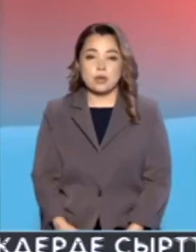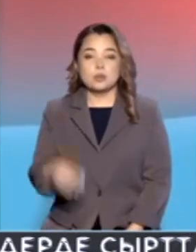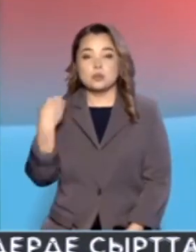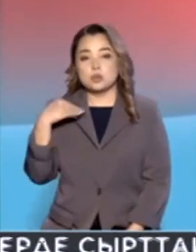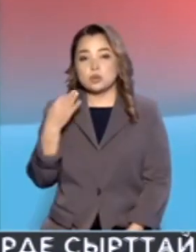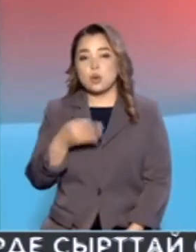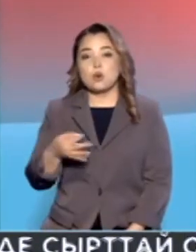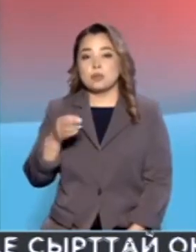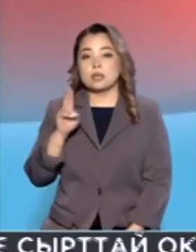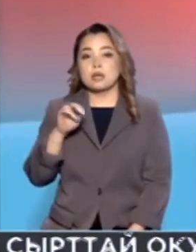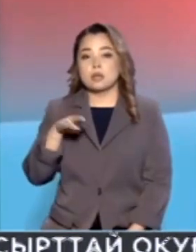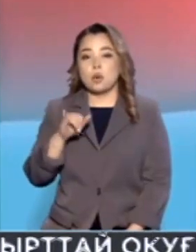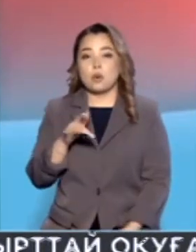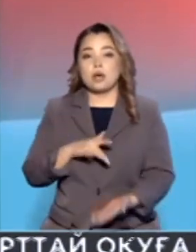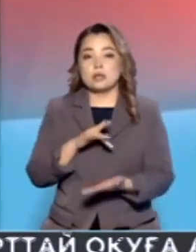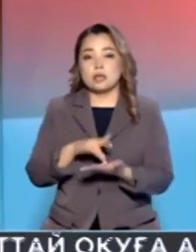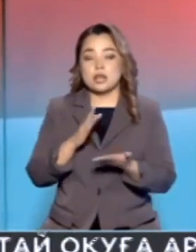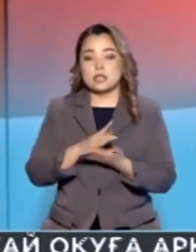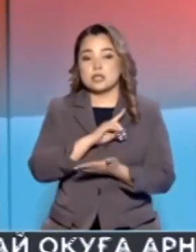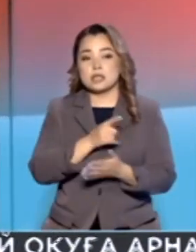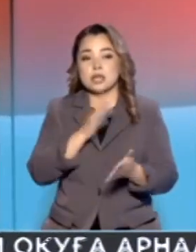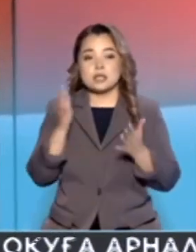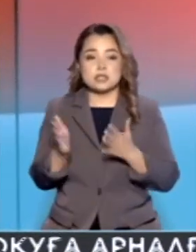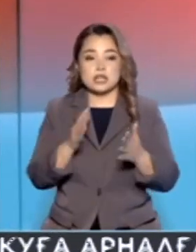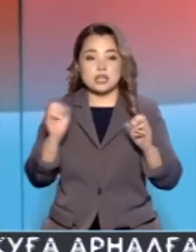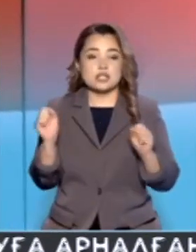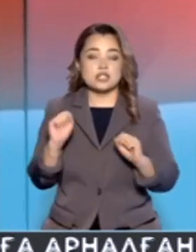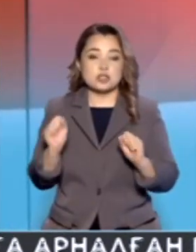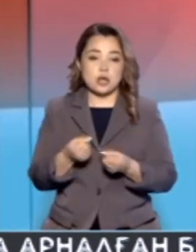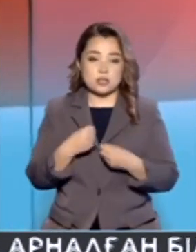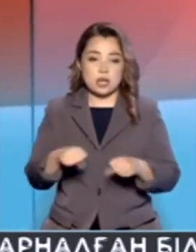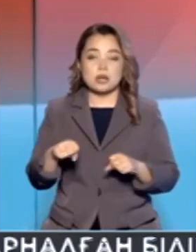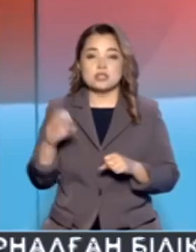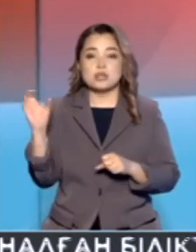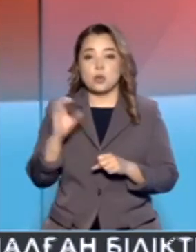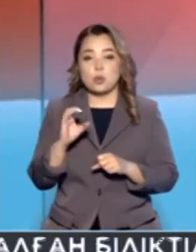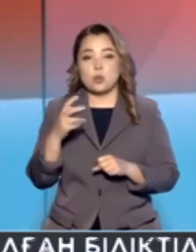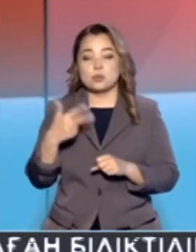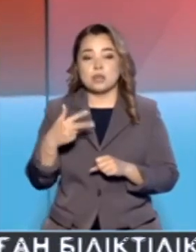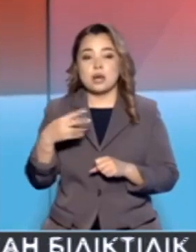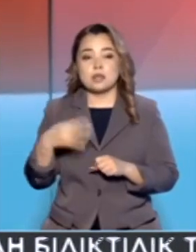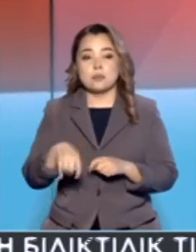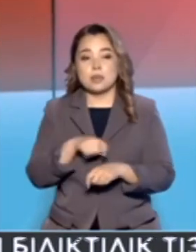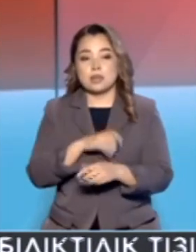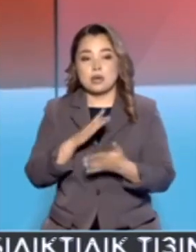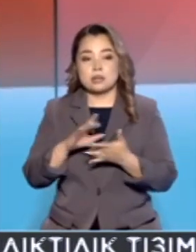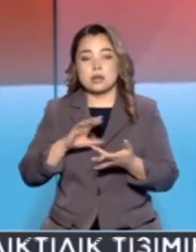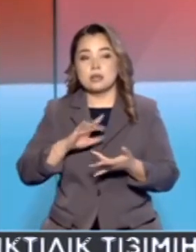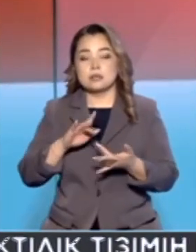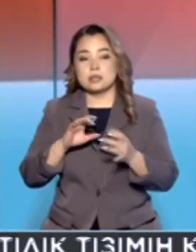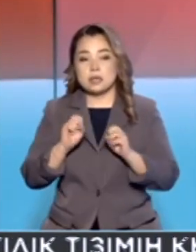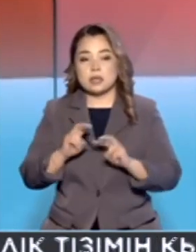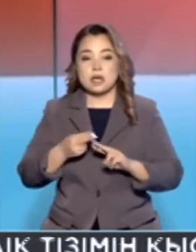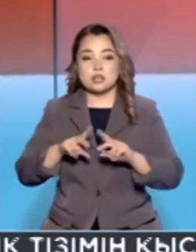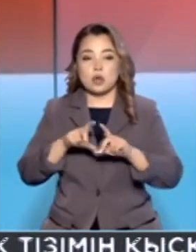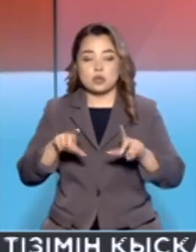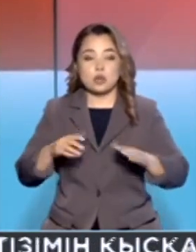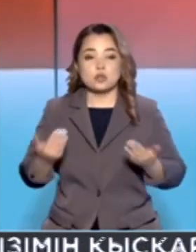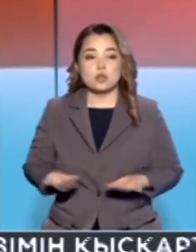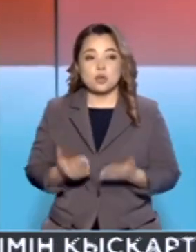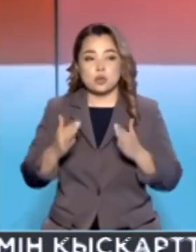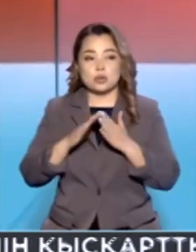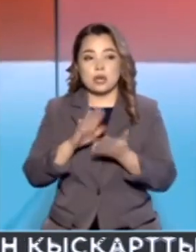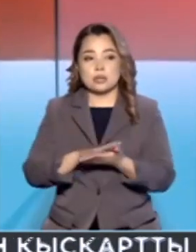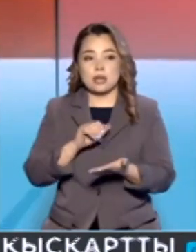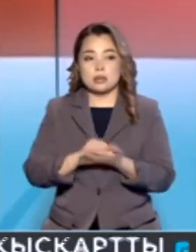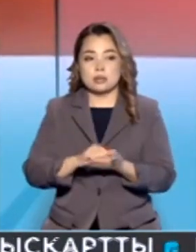Түркістан облысының Кентау қаласында да желдің жылдамдығы секундына 30-40 метрге жетіп, әлеуметтік нысандар мен тұрғын үйлерге зақым